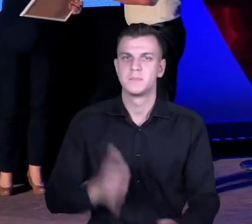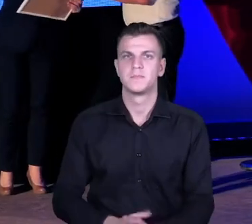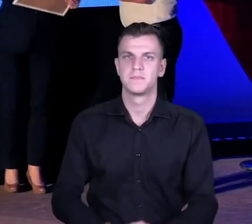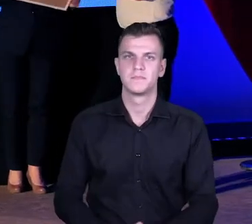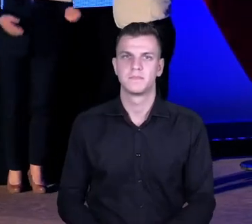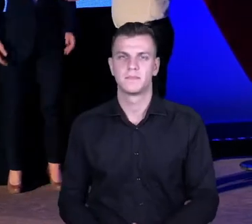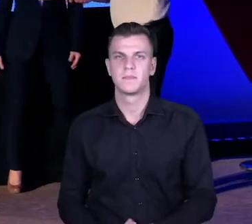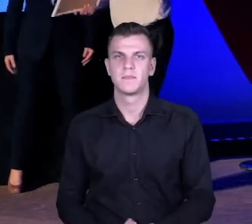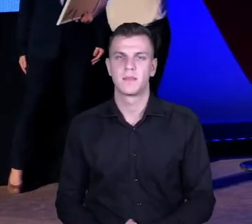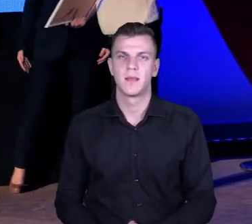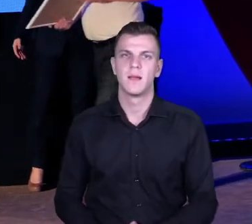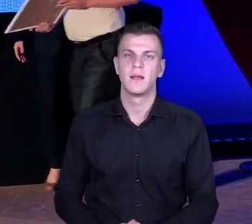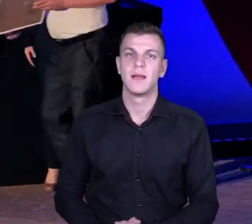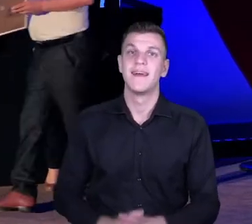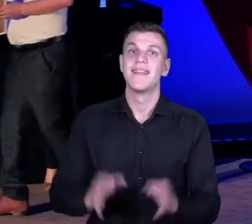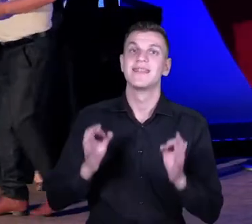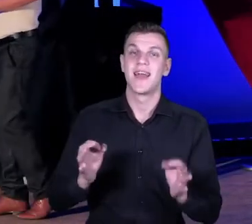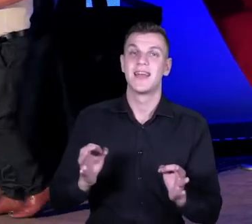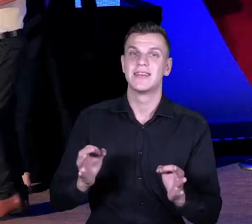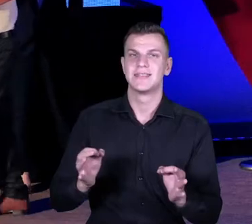Ale już przełamujemy tę tendencję, bo